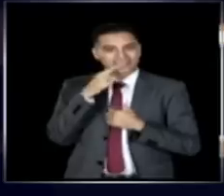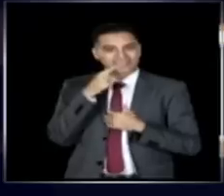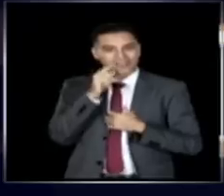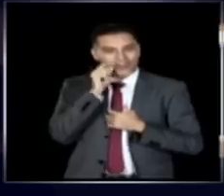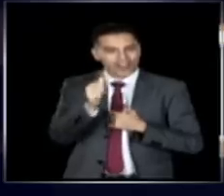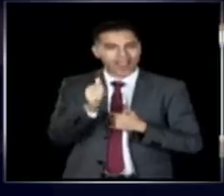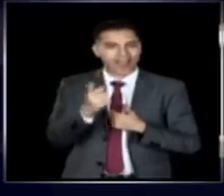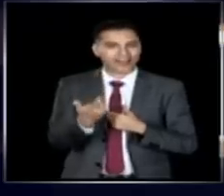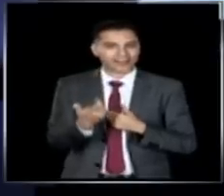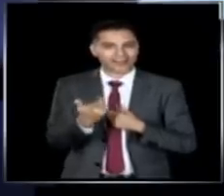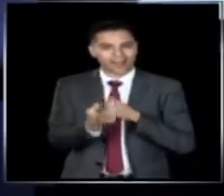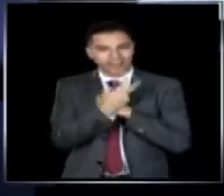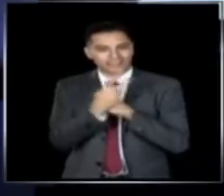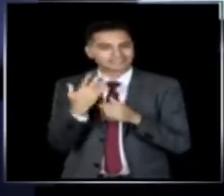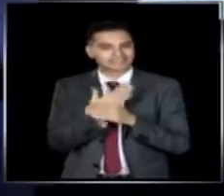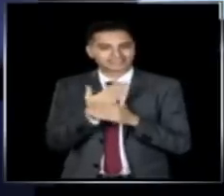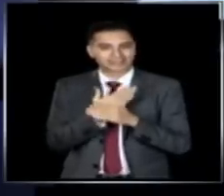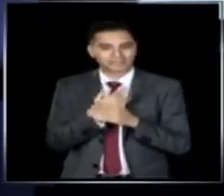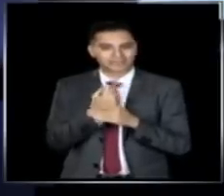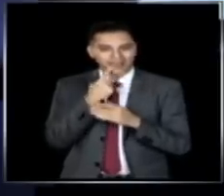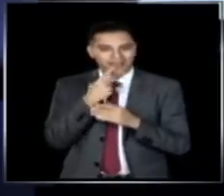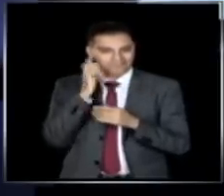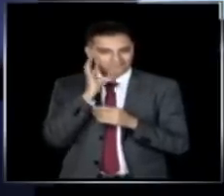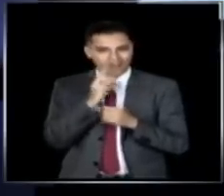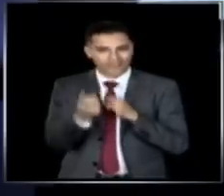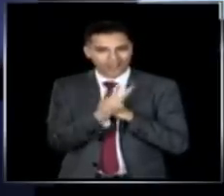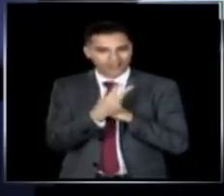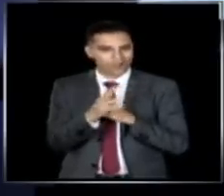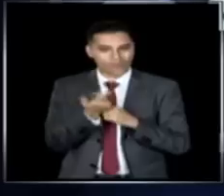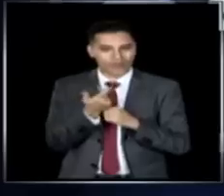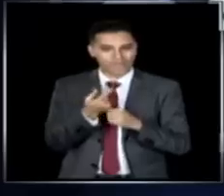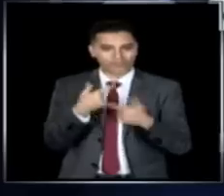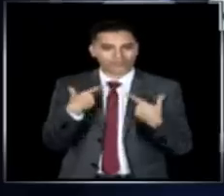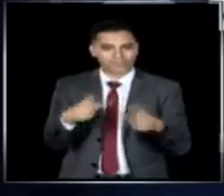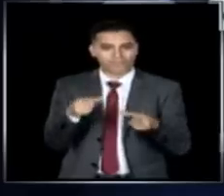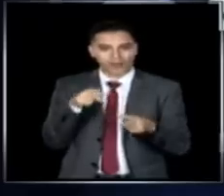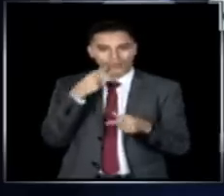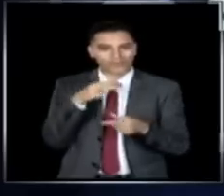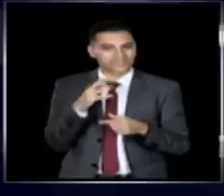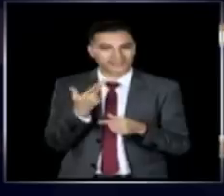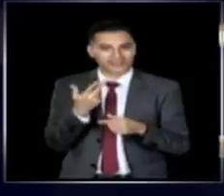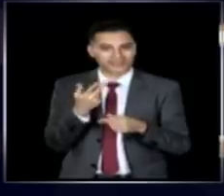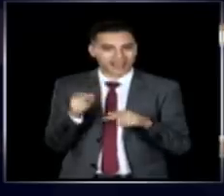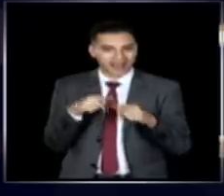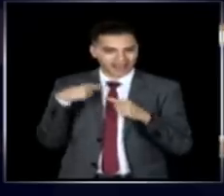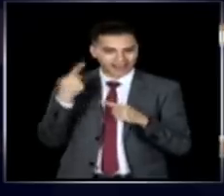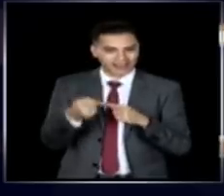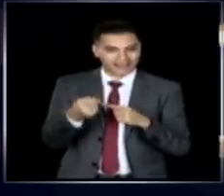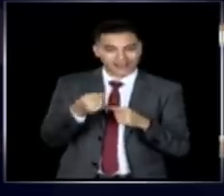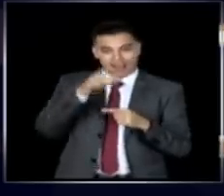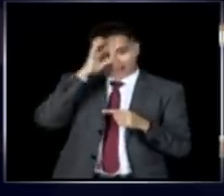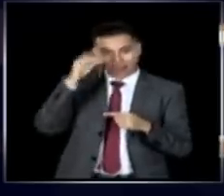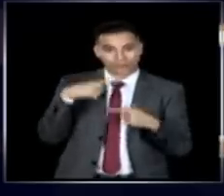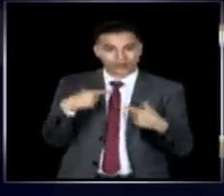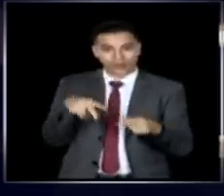جدعان، صح؟ ايوه. ولا دي اشاعة؟ لا مش اشاعة. فين المكرونة؟ الحلقة الجاية والله. وعد. لو ما